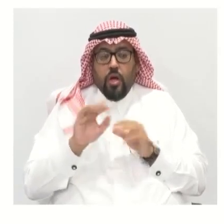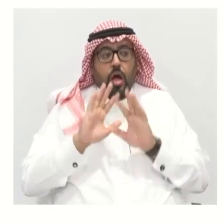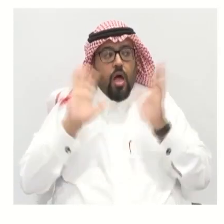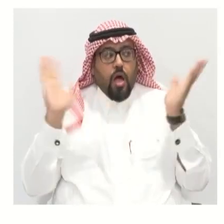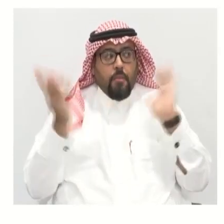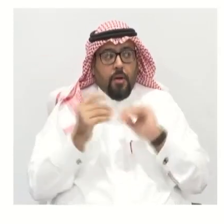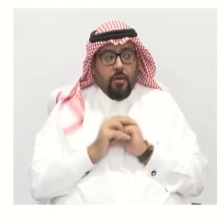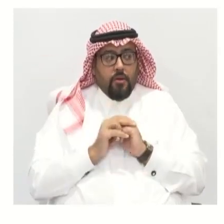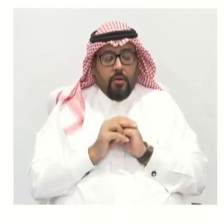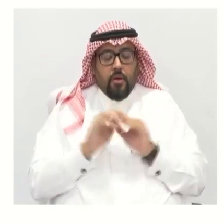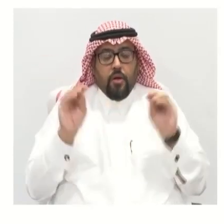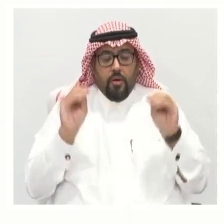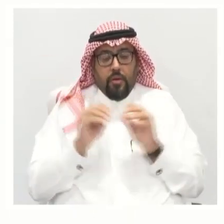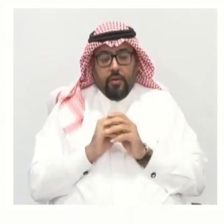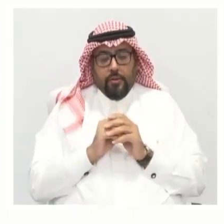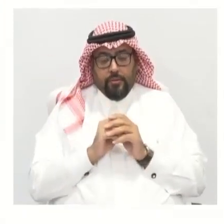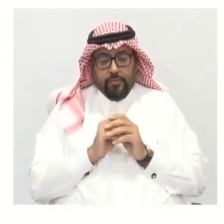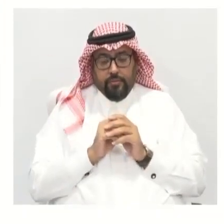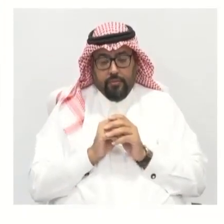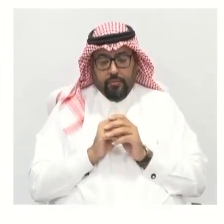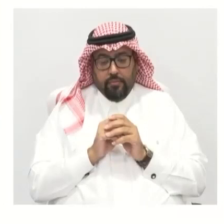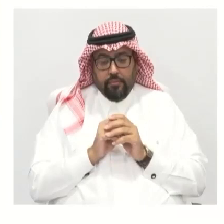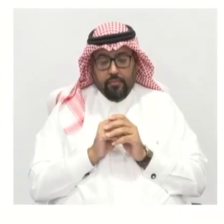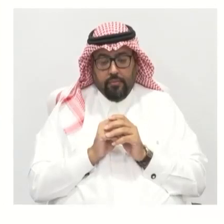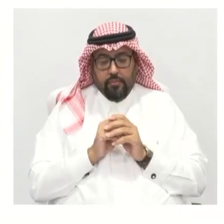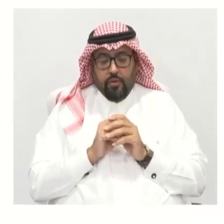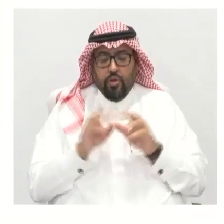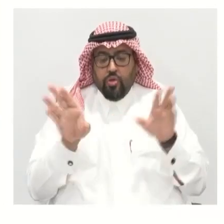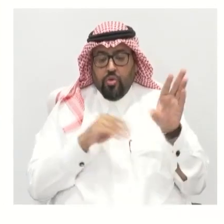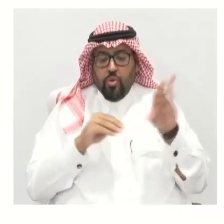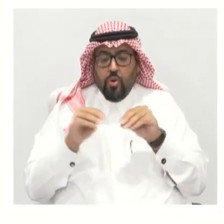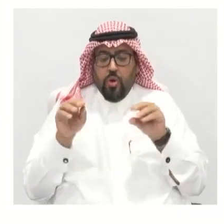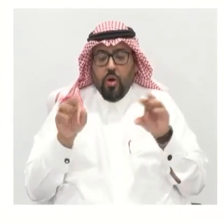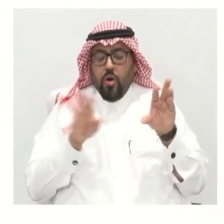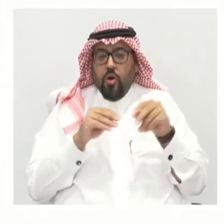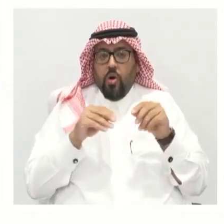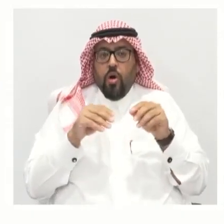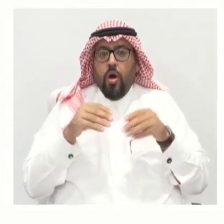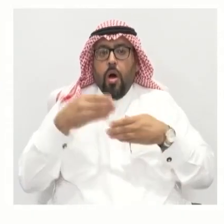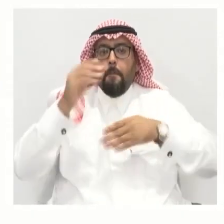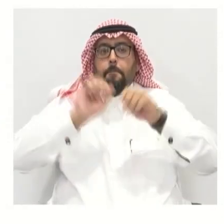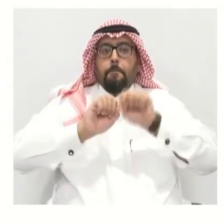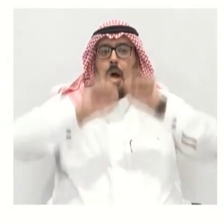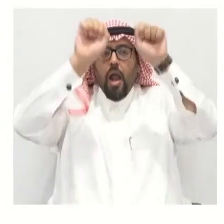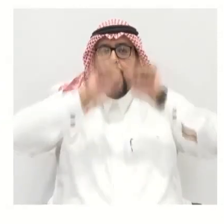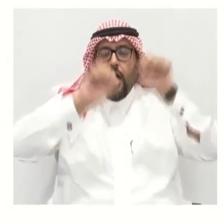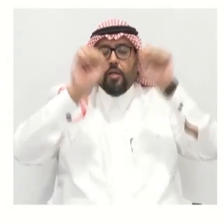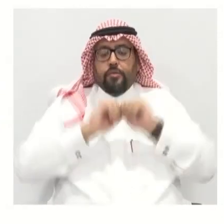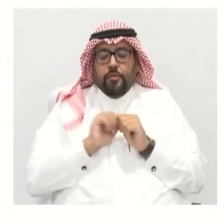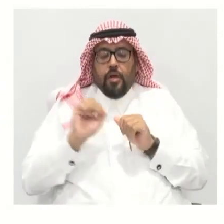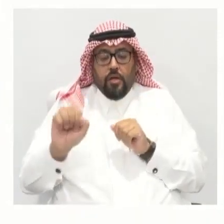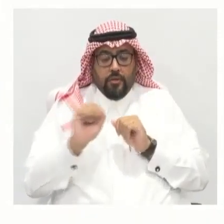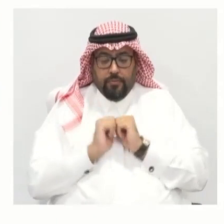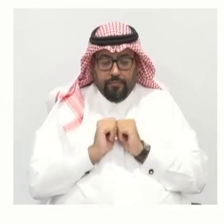عامه نعم احسنتم بارك الله فيكم سوق تجاري مؤسسه خاصه